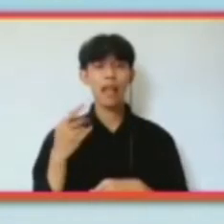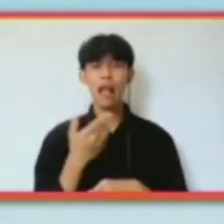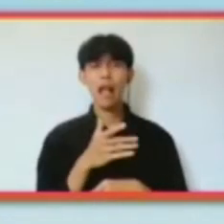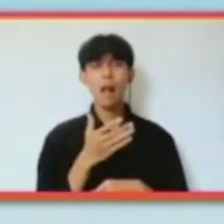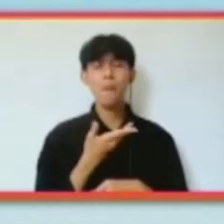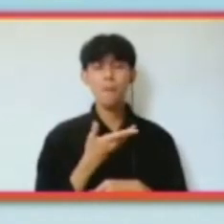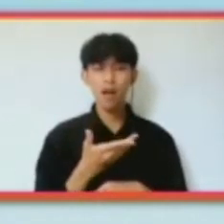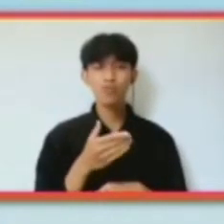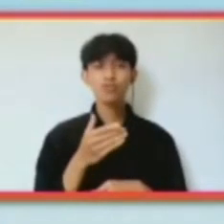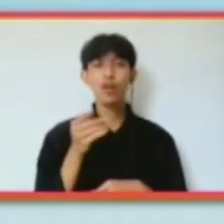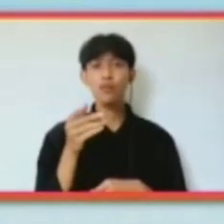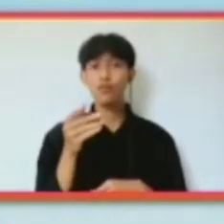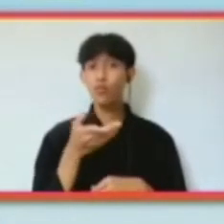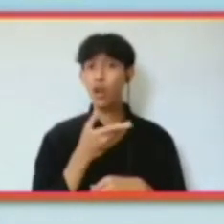Kan?